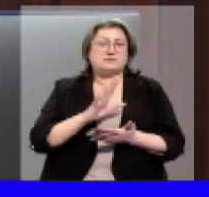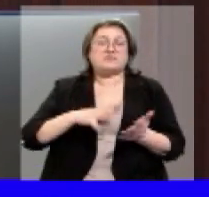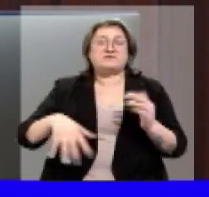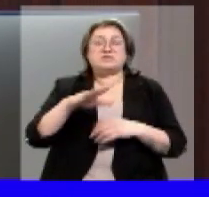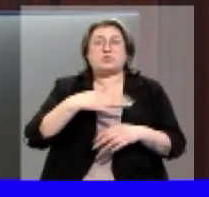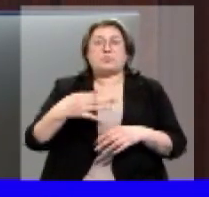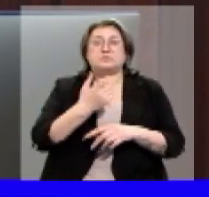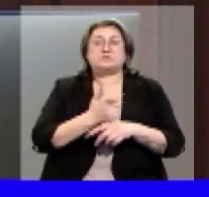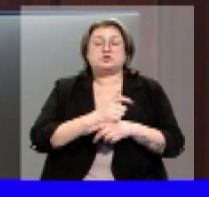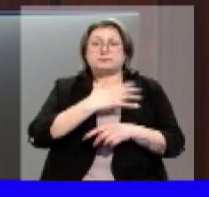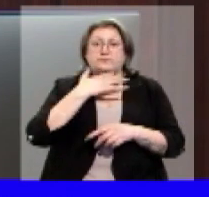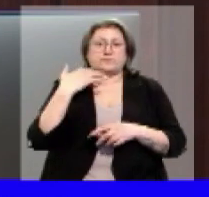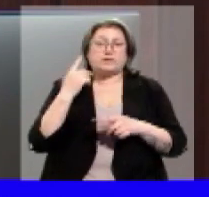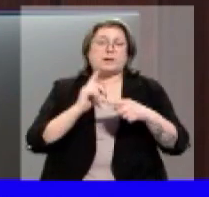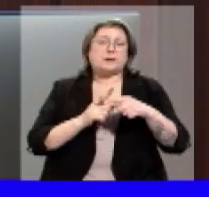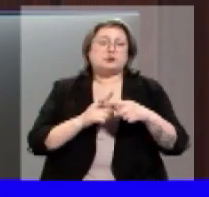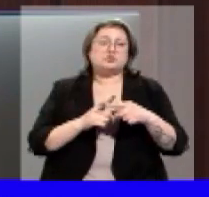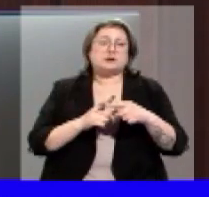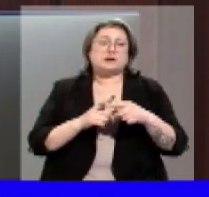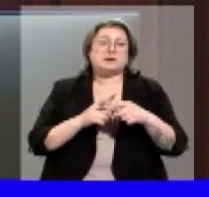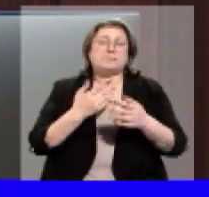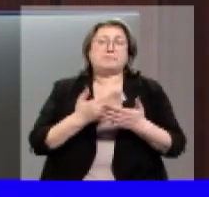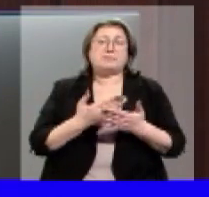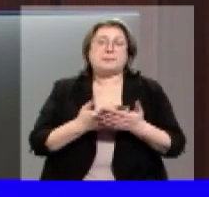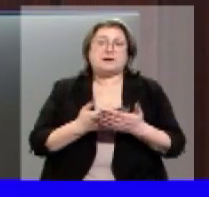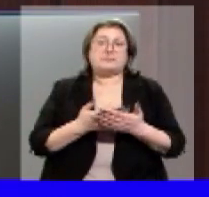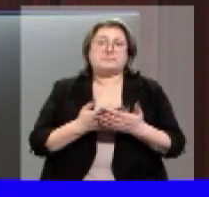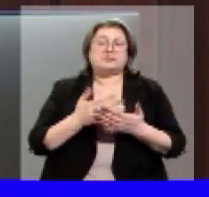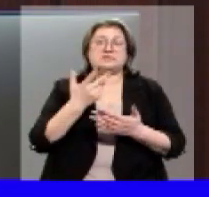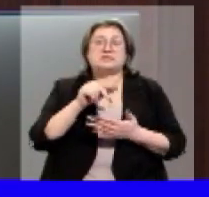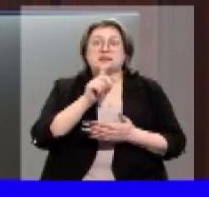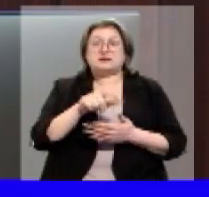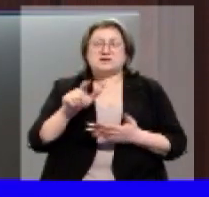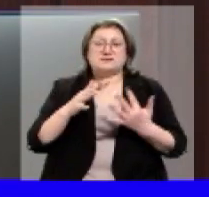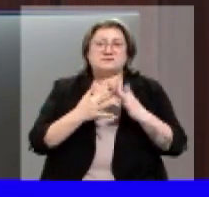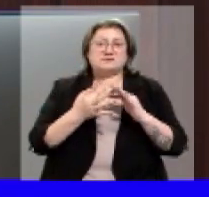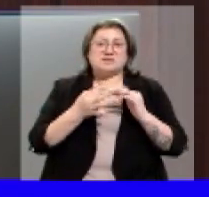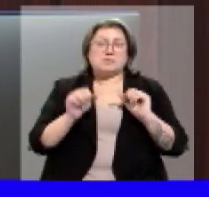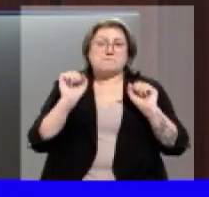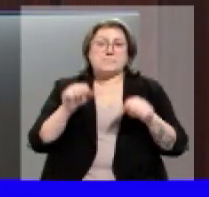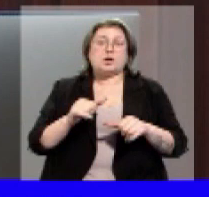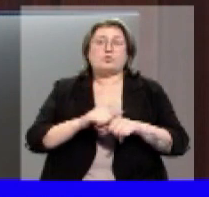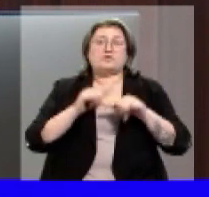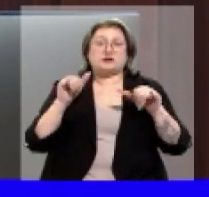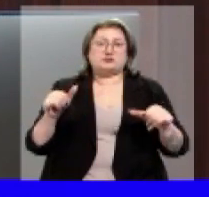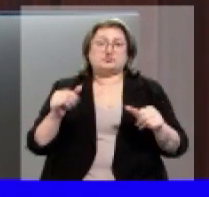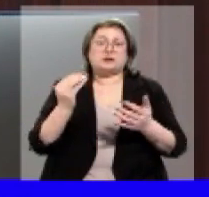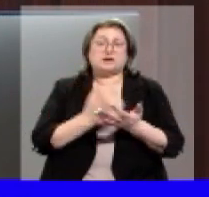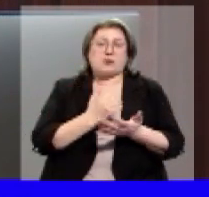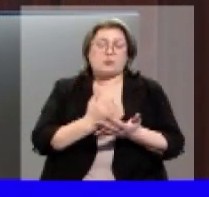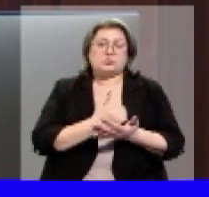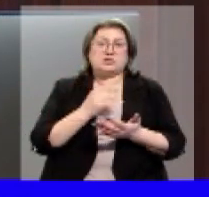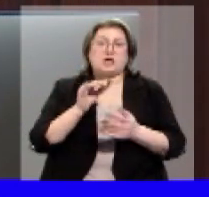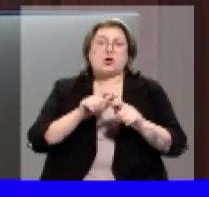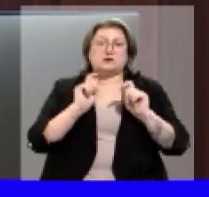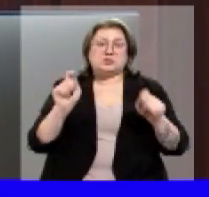области очень много положительных примеров, где граждане в сельской местности смогли увеличить доходы